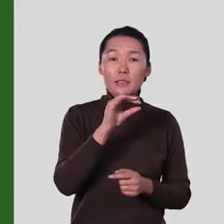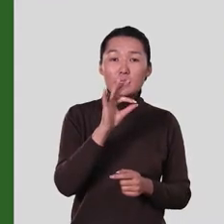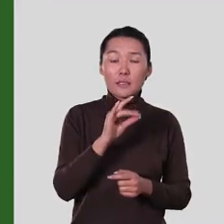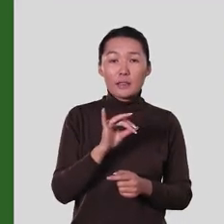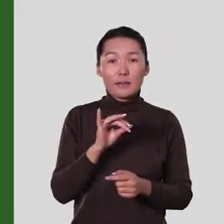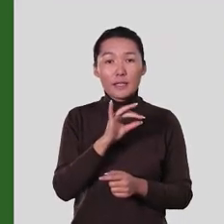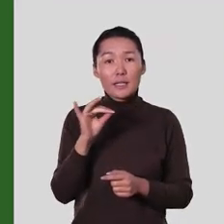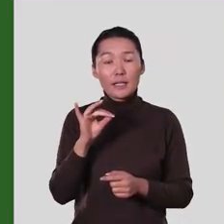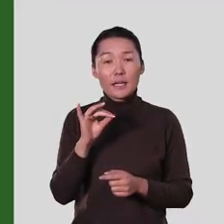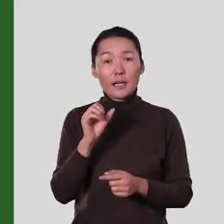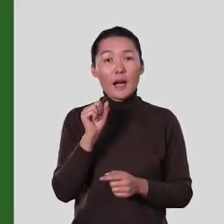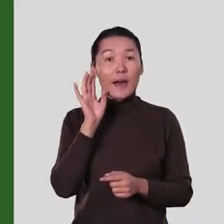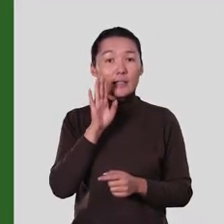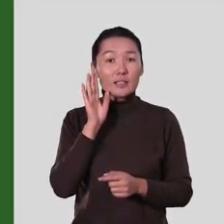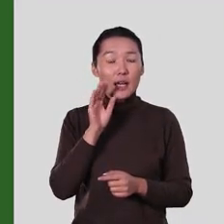артезианские бассейны.